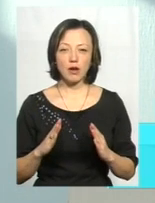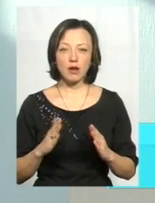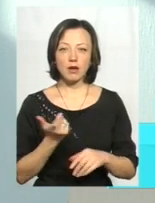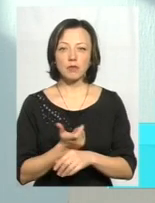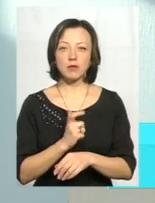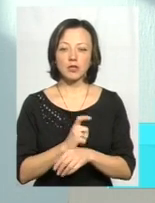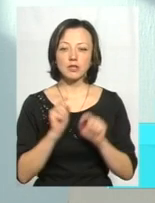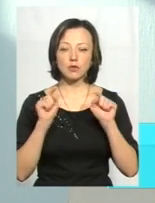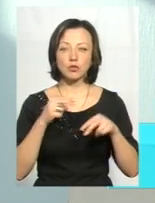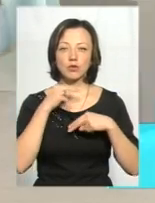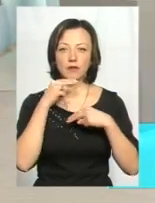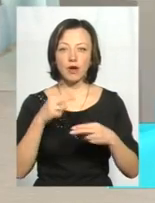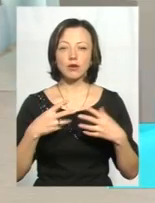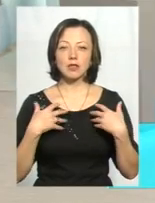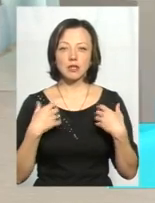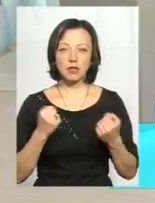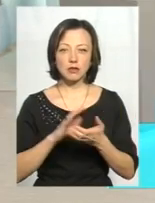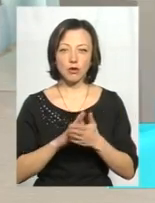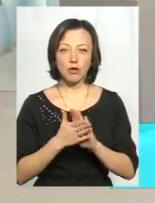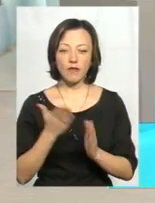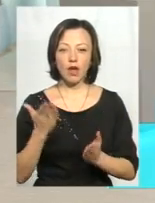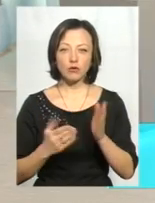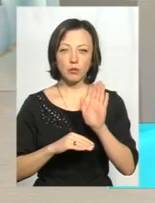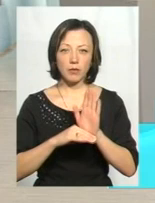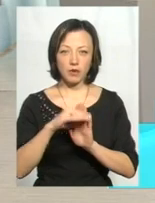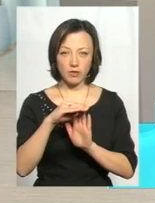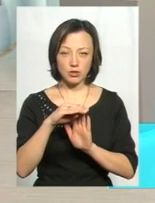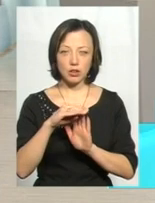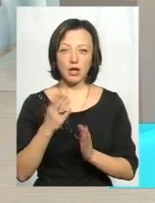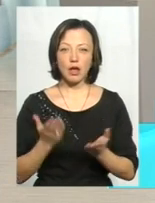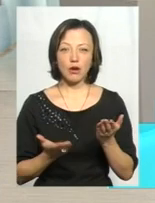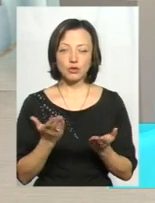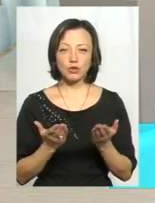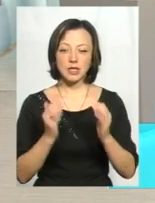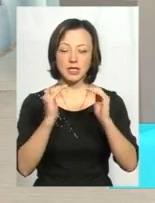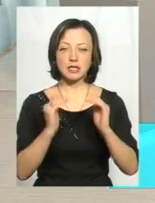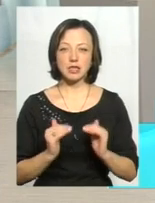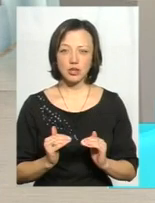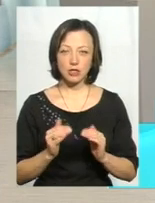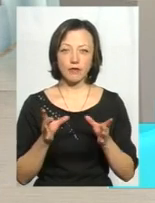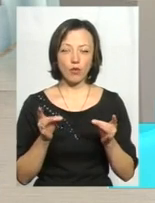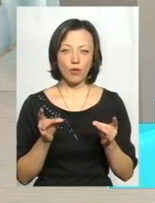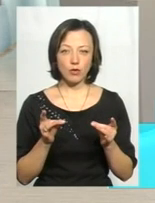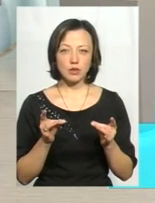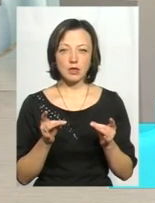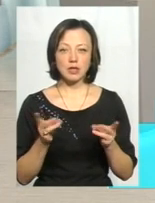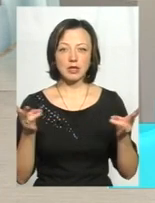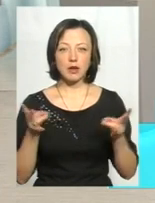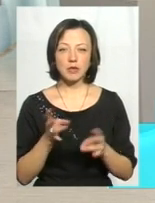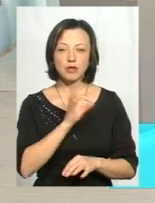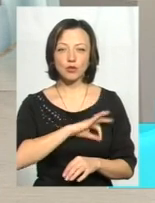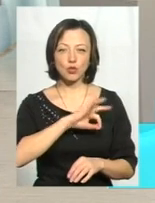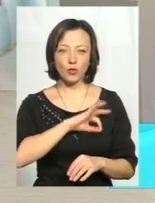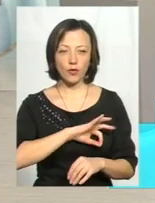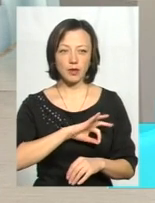Більш звернути увагу на стан свого здоров'я. Якщо йде підвищення, якщо йде зниження вологості, то тут вже треба